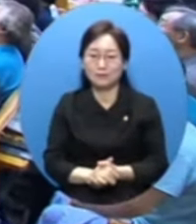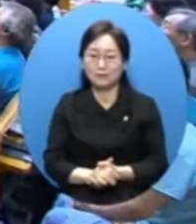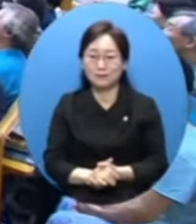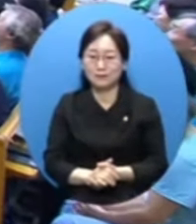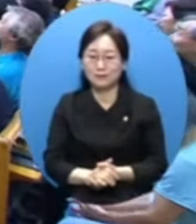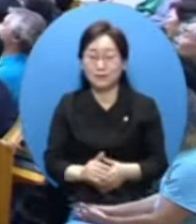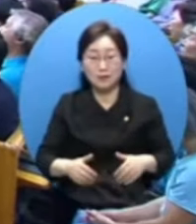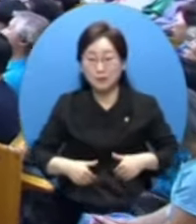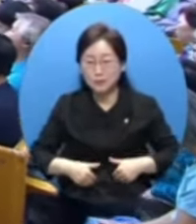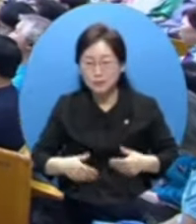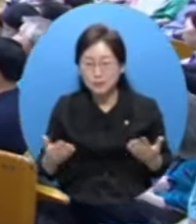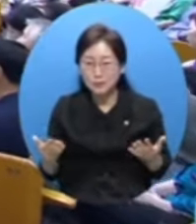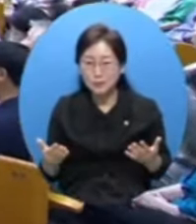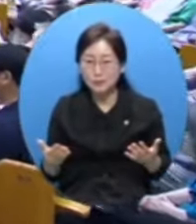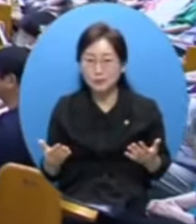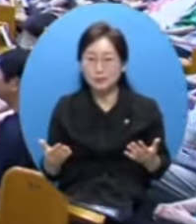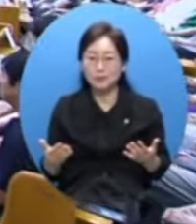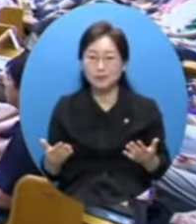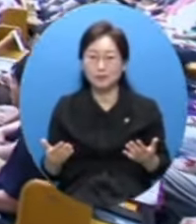필요 없는